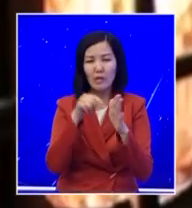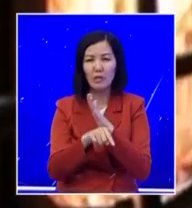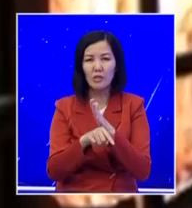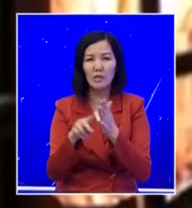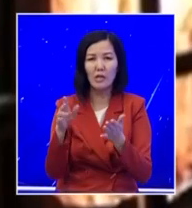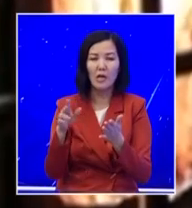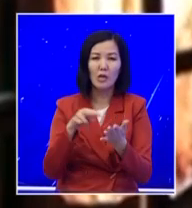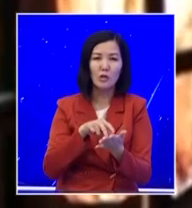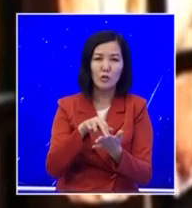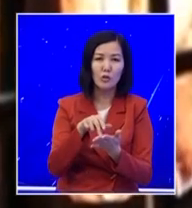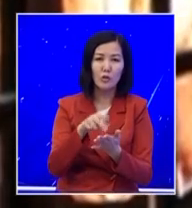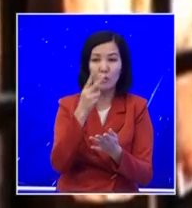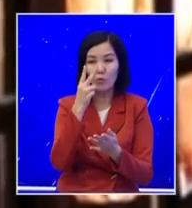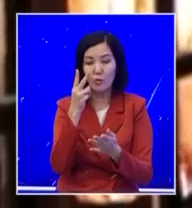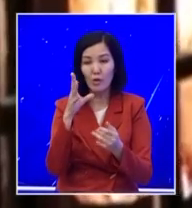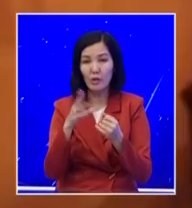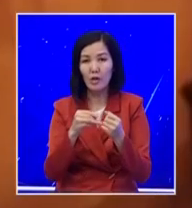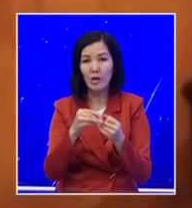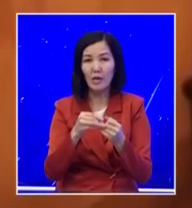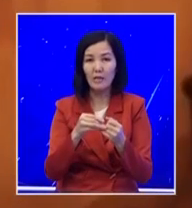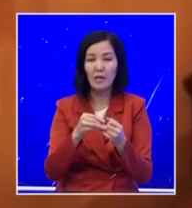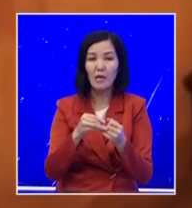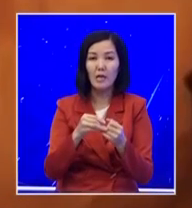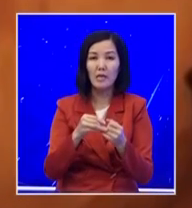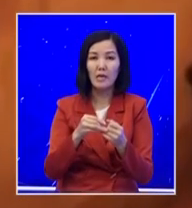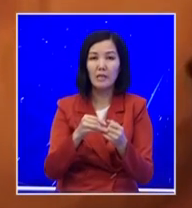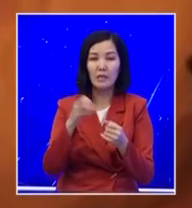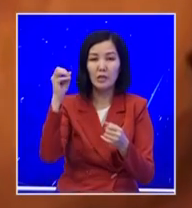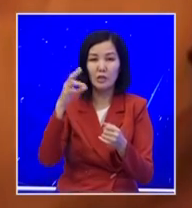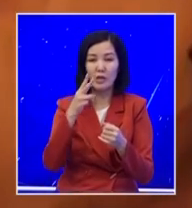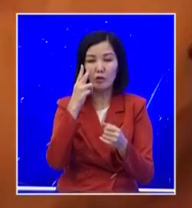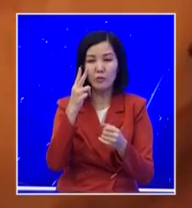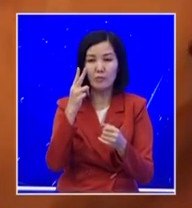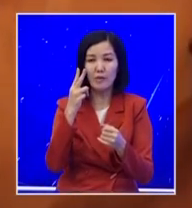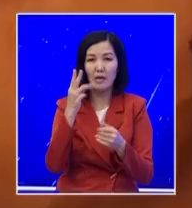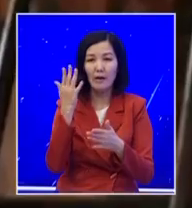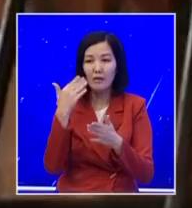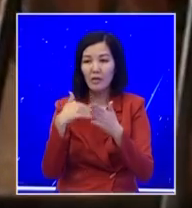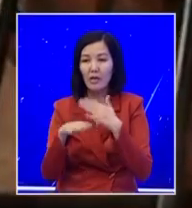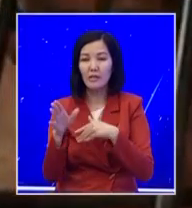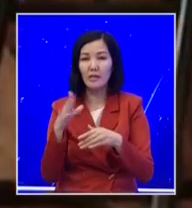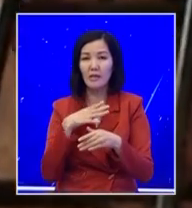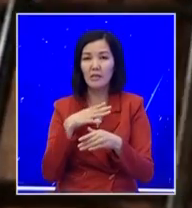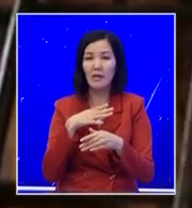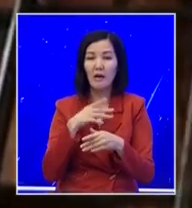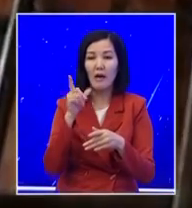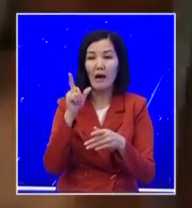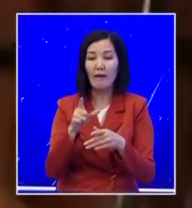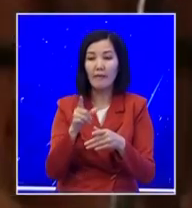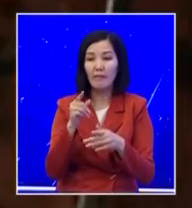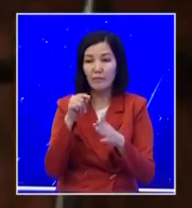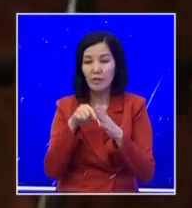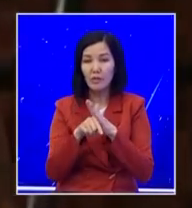жүрсе жер ошақты байқайды, мұржасын теуіп құлатады. Жарық түспей, тесігін шалғымен кеңейтеді. Адам сиятындай болғанда